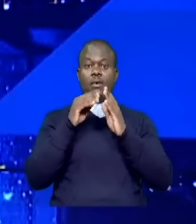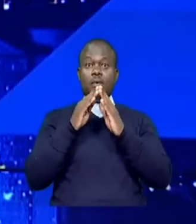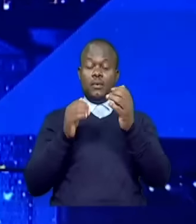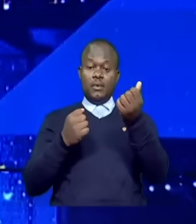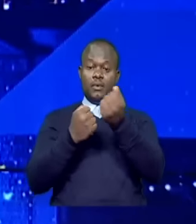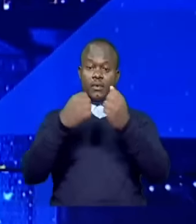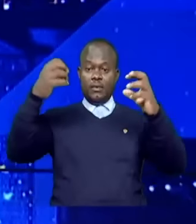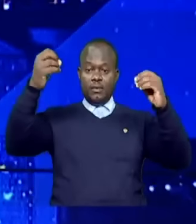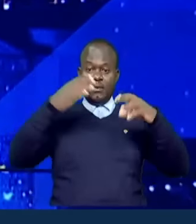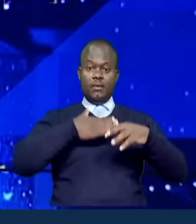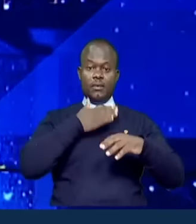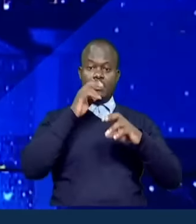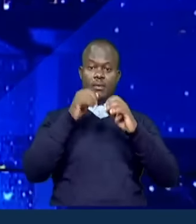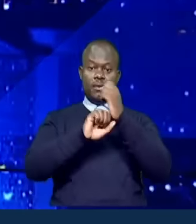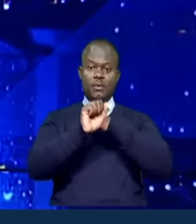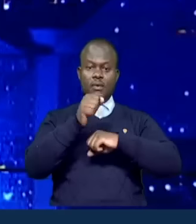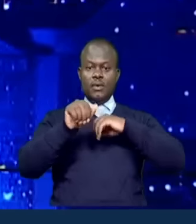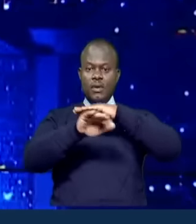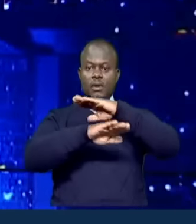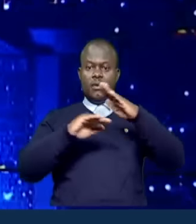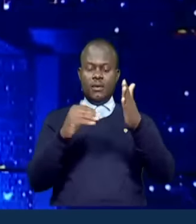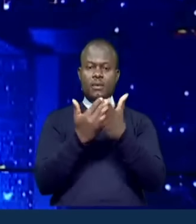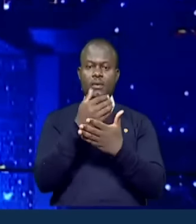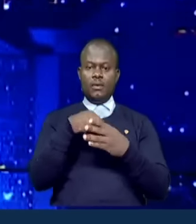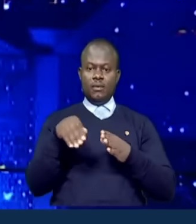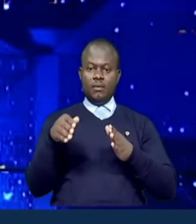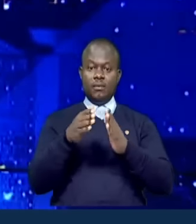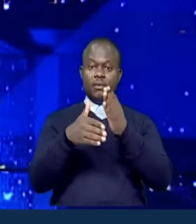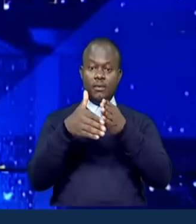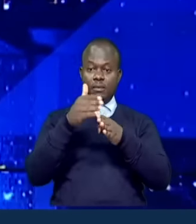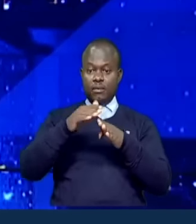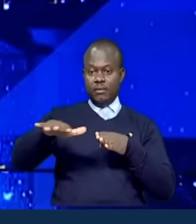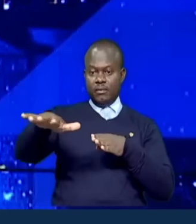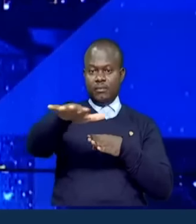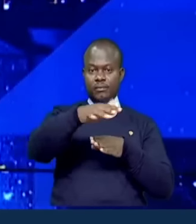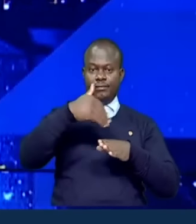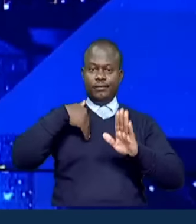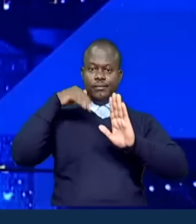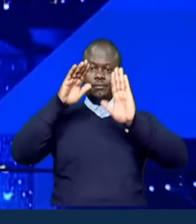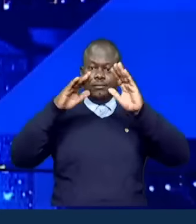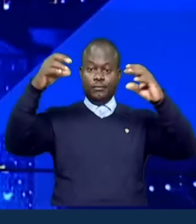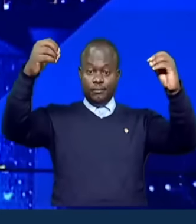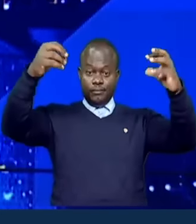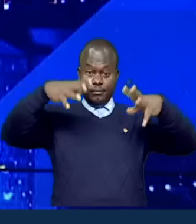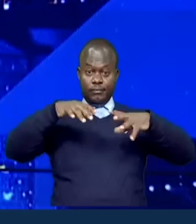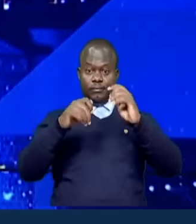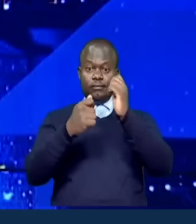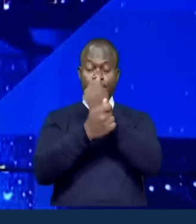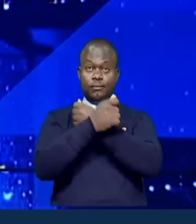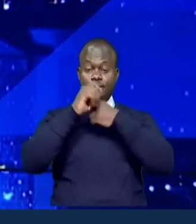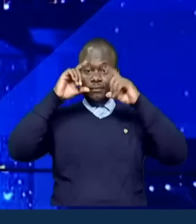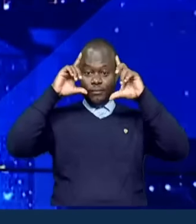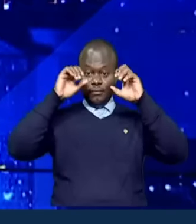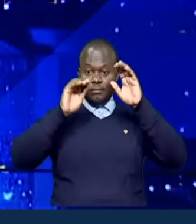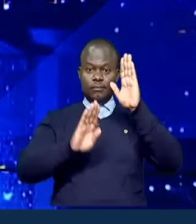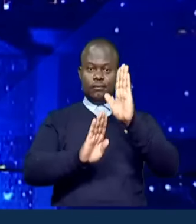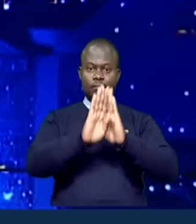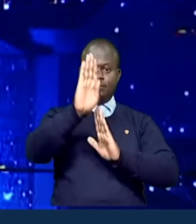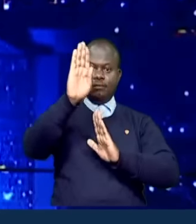Kigali bishimira ko ibikorwa remezo bishya birimo imihanda yahubatswe yagize uruhare rufatika mu guhindura isura